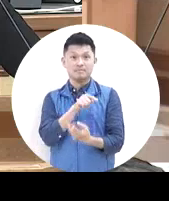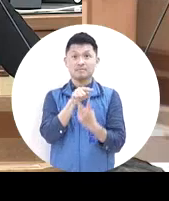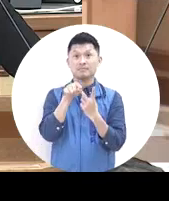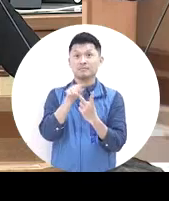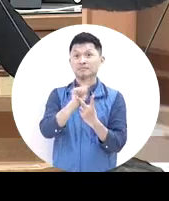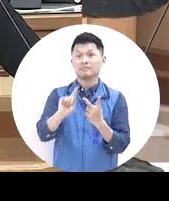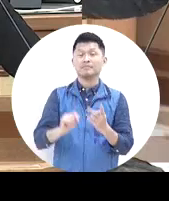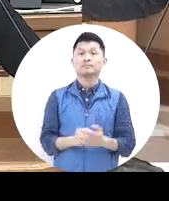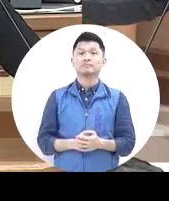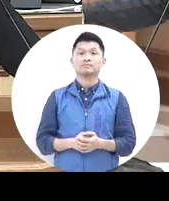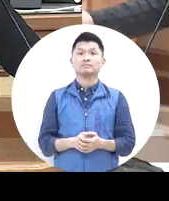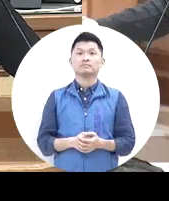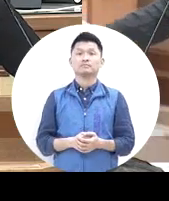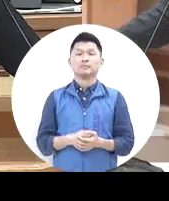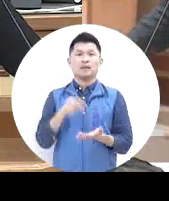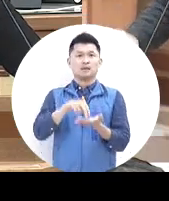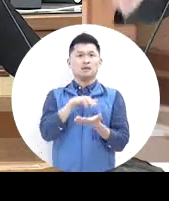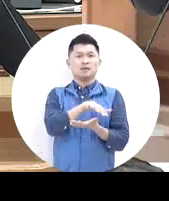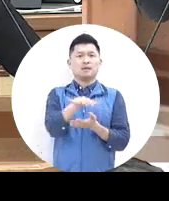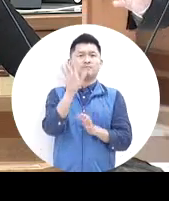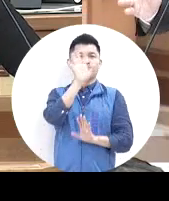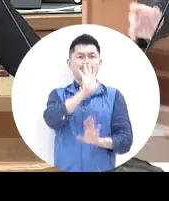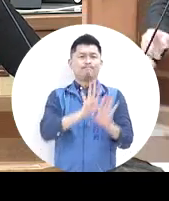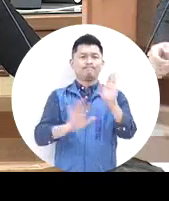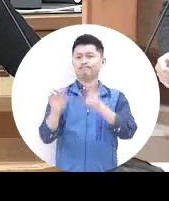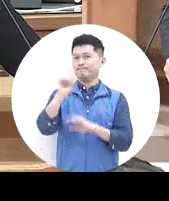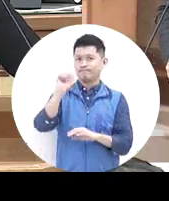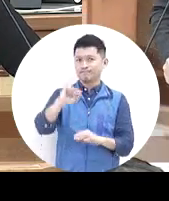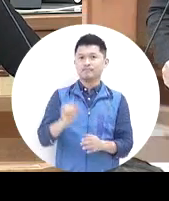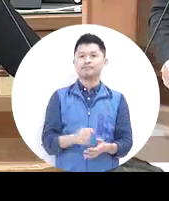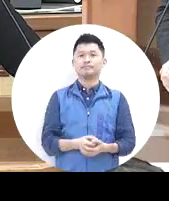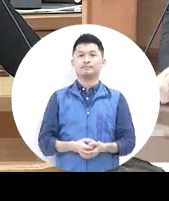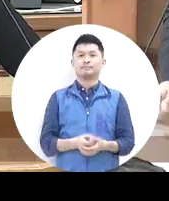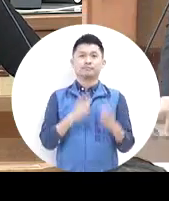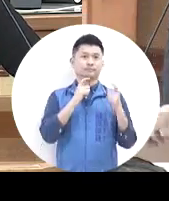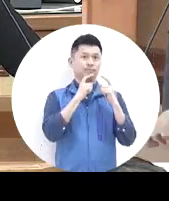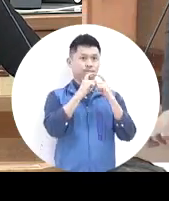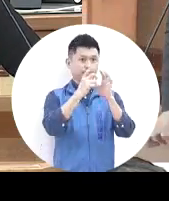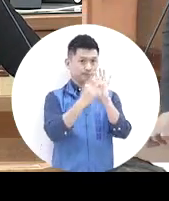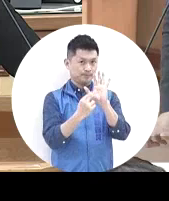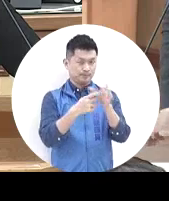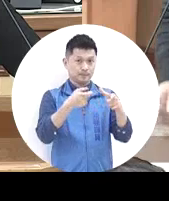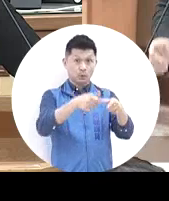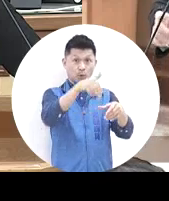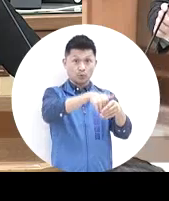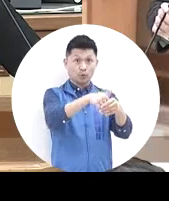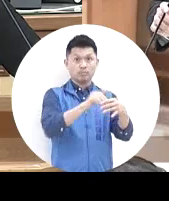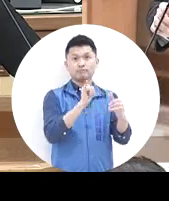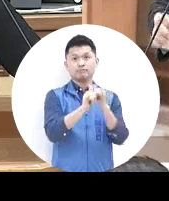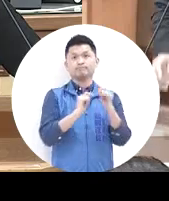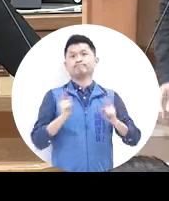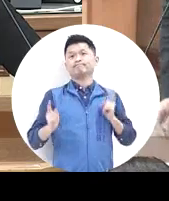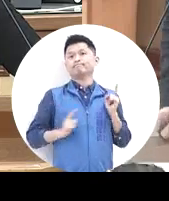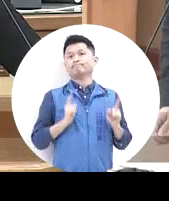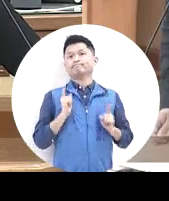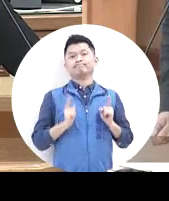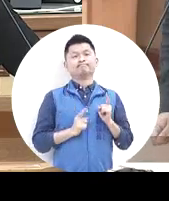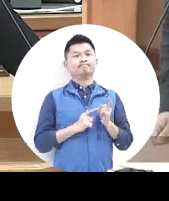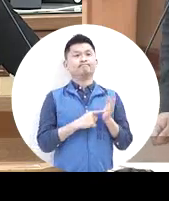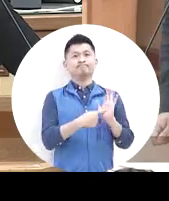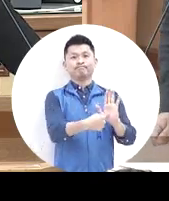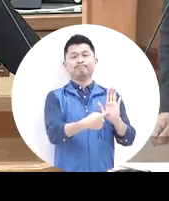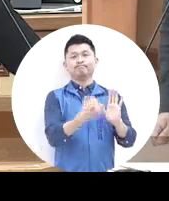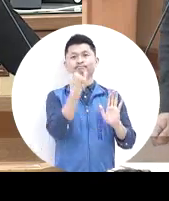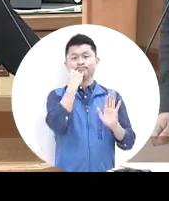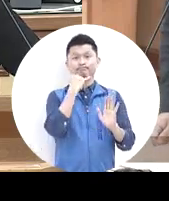这个 立场没有任何模糊空间。 市长，这个公投哈是人民自由意识的表达。 市长， 我都尊